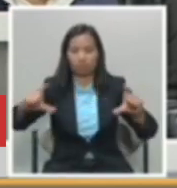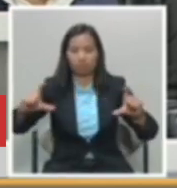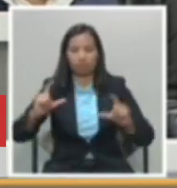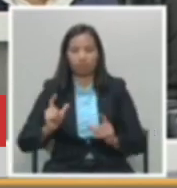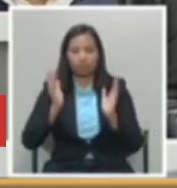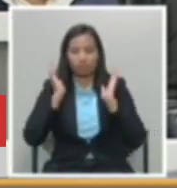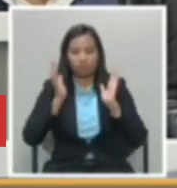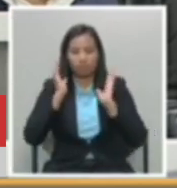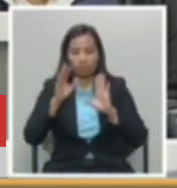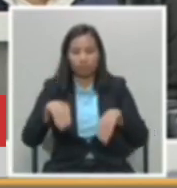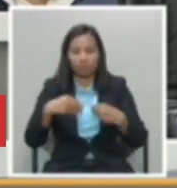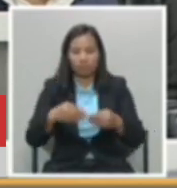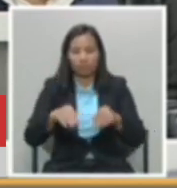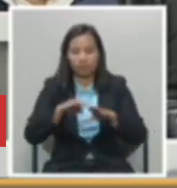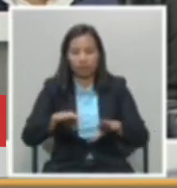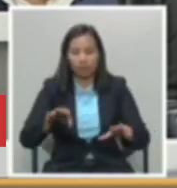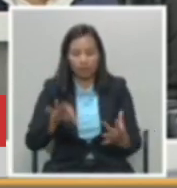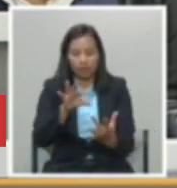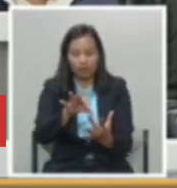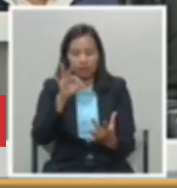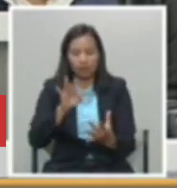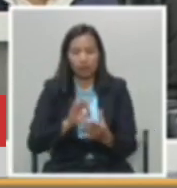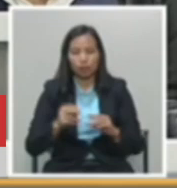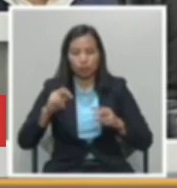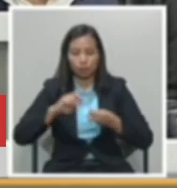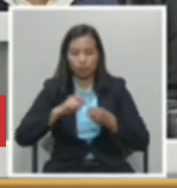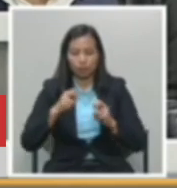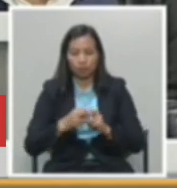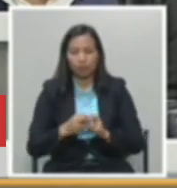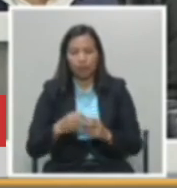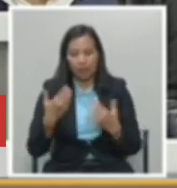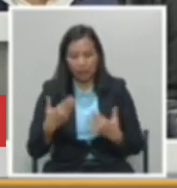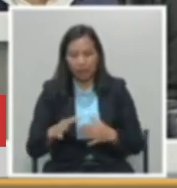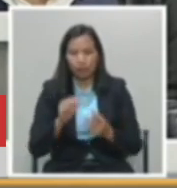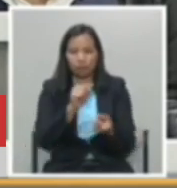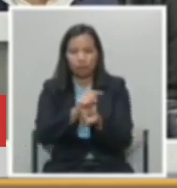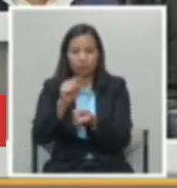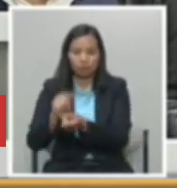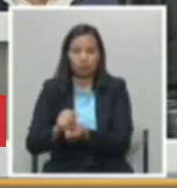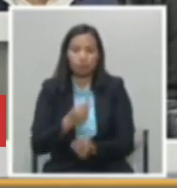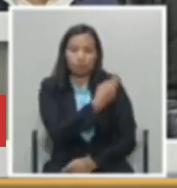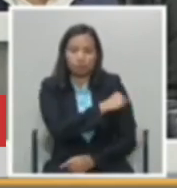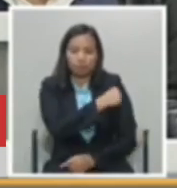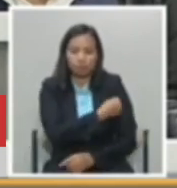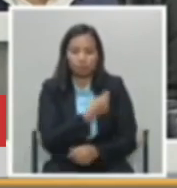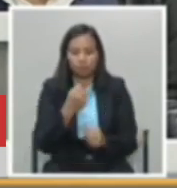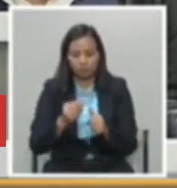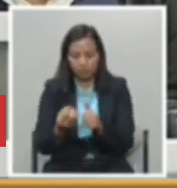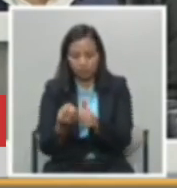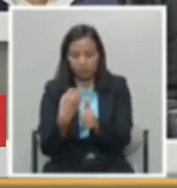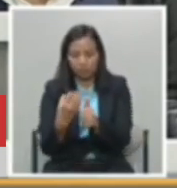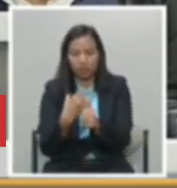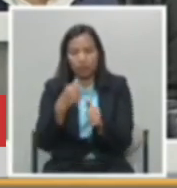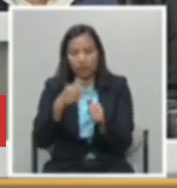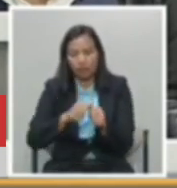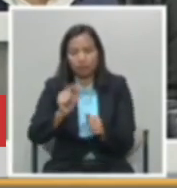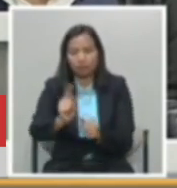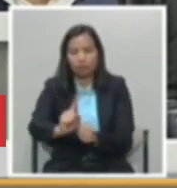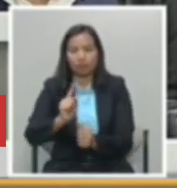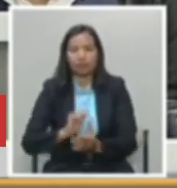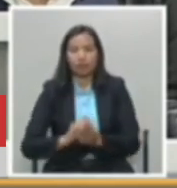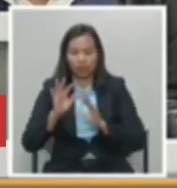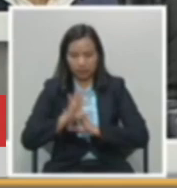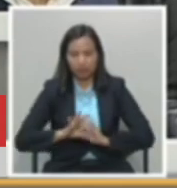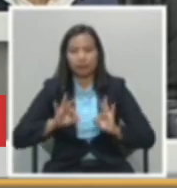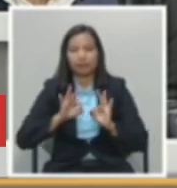พันธ์ให้เด็กมีทางเลือกว่าเวลาเขาเกิดปัญหาแล้วเขาจะไปที่ไหนอย่างไรเพราะนั้นสิ่งเหล่านี้ดิฉันคิดว่าเป็นเรื่องที่ส